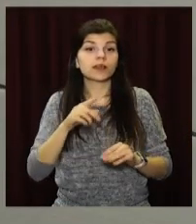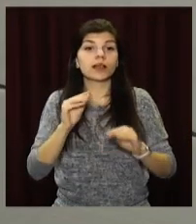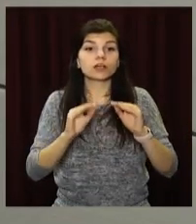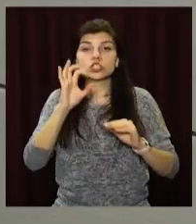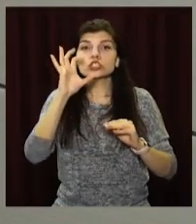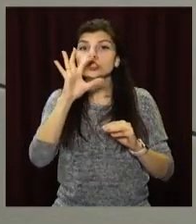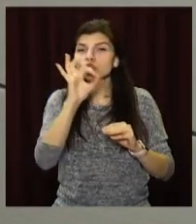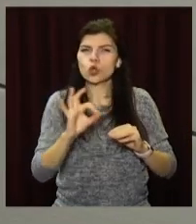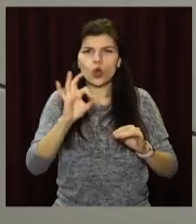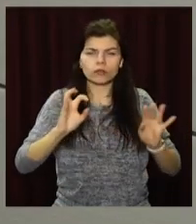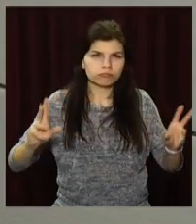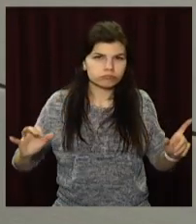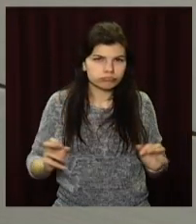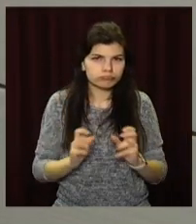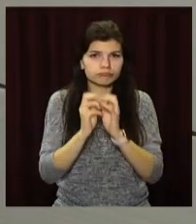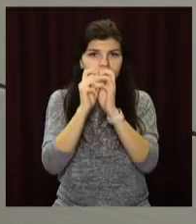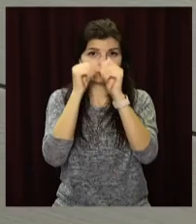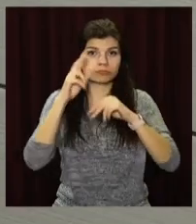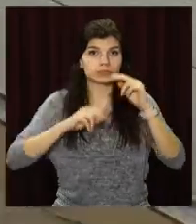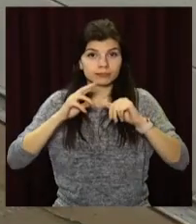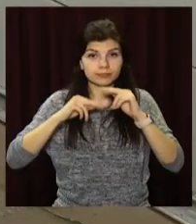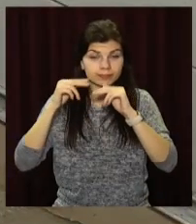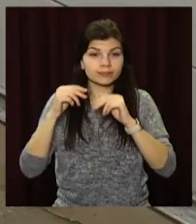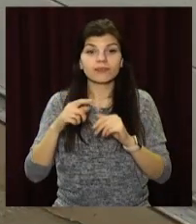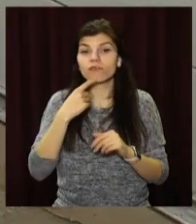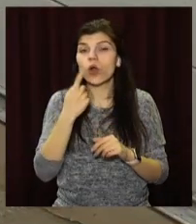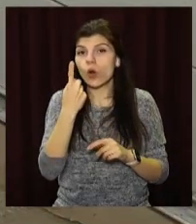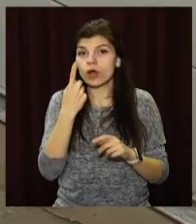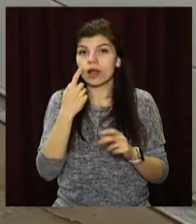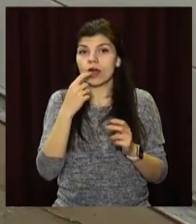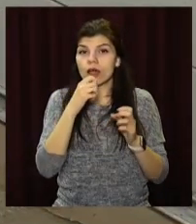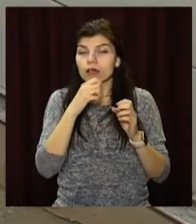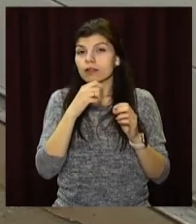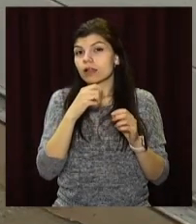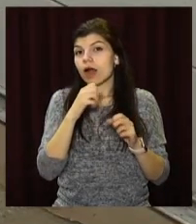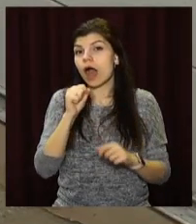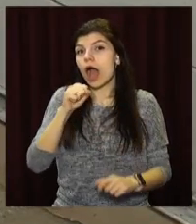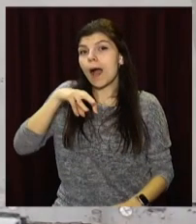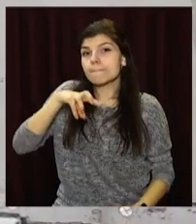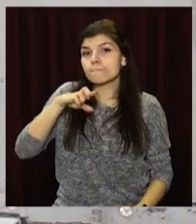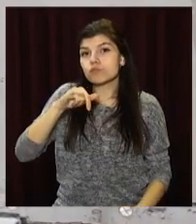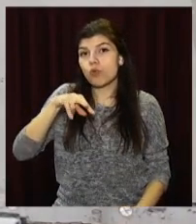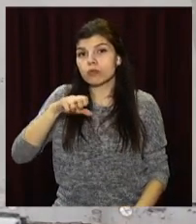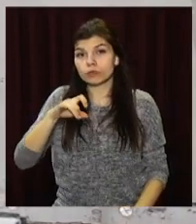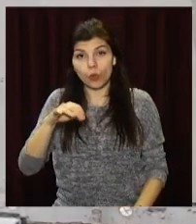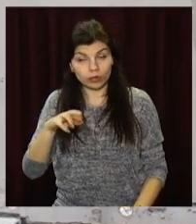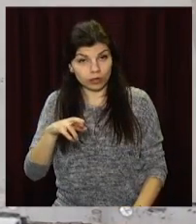нуля 2 медичних пункти, 1 амбулаторія, ще ж будується також у селищі